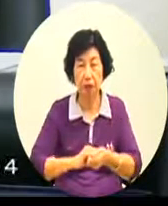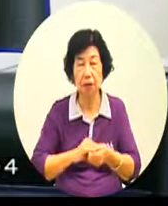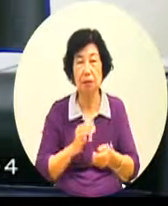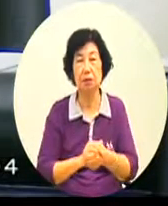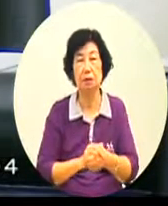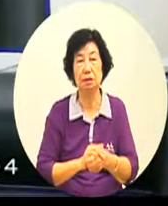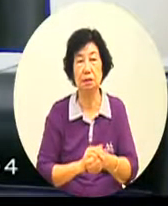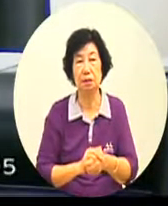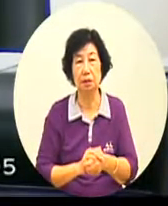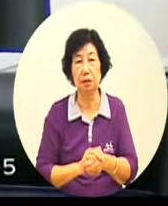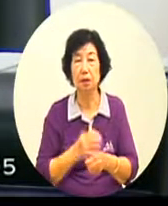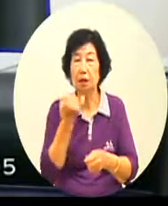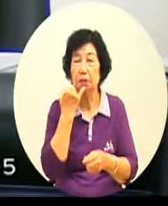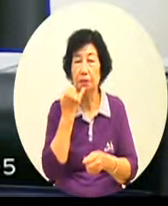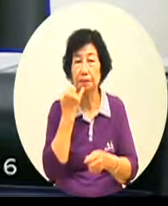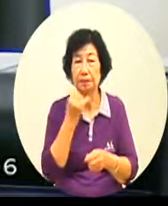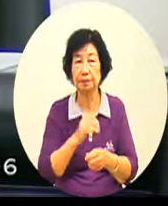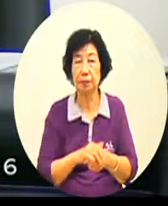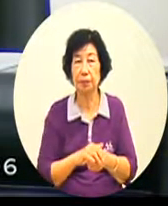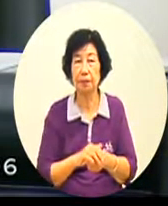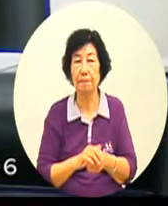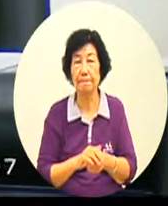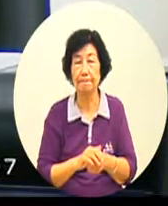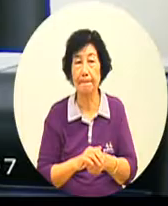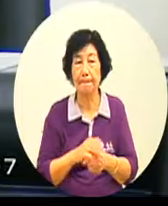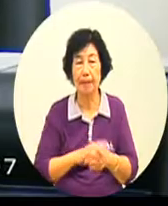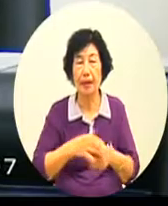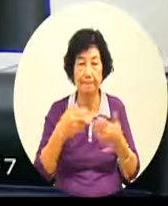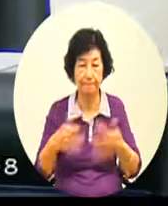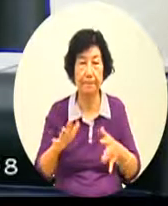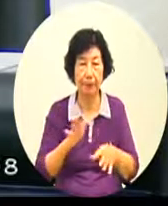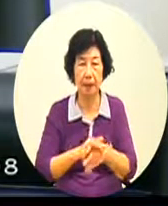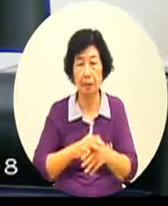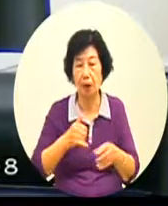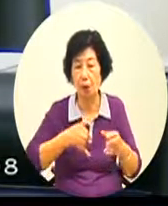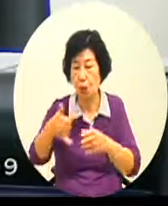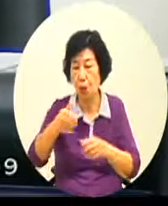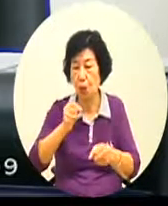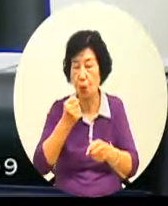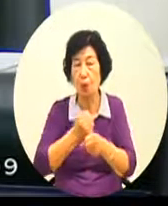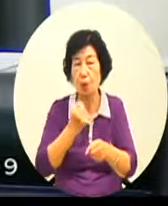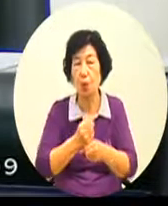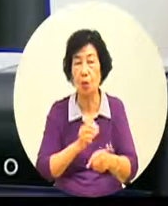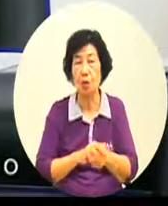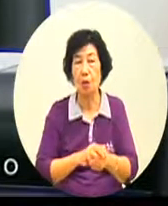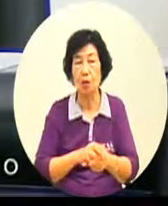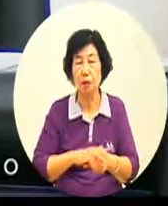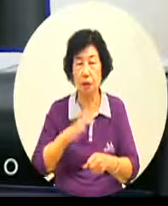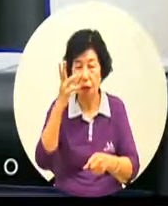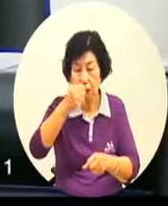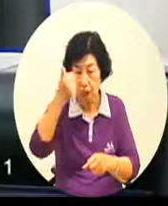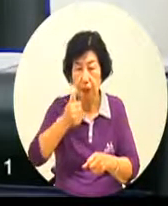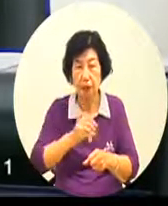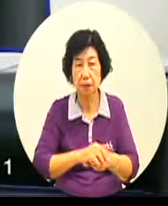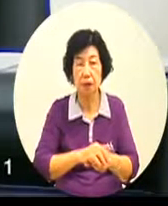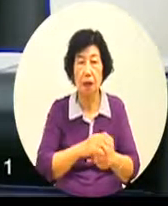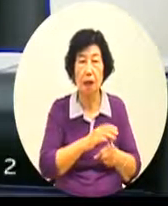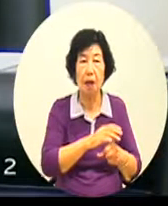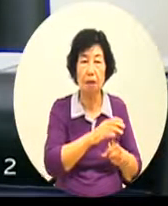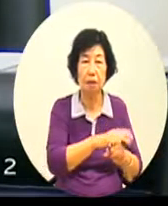是可以呢，不用上班，但是呢，雇主要跟劳工协议哦，要协